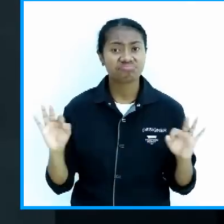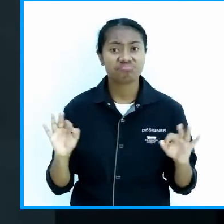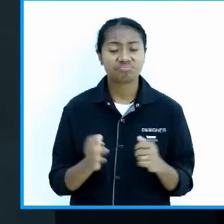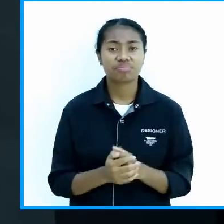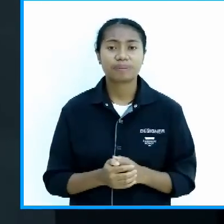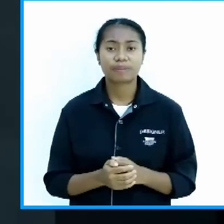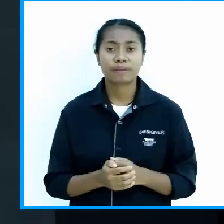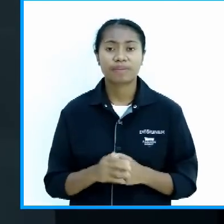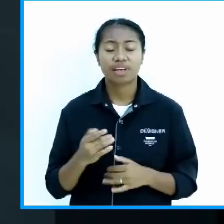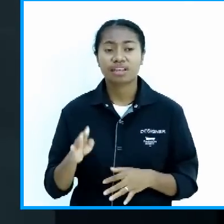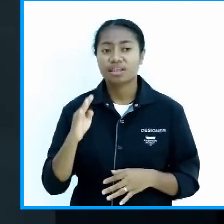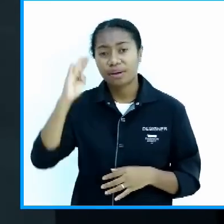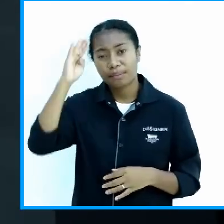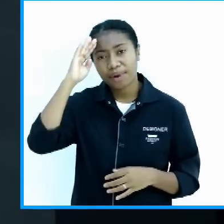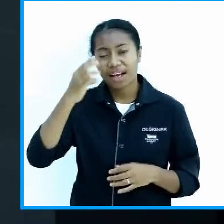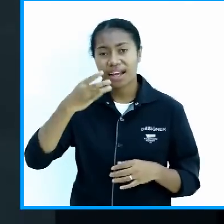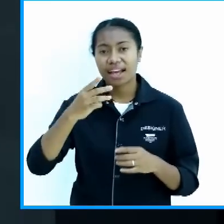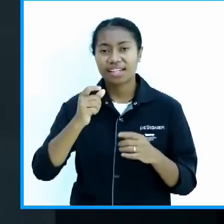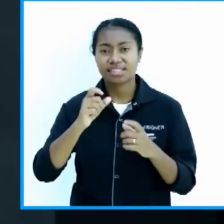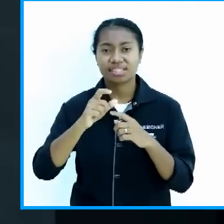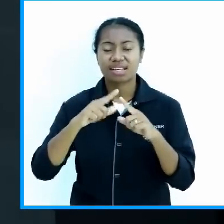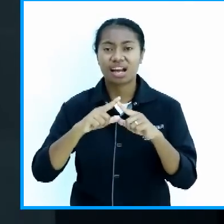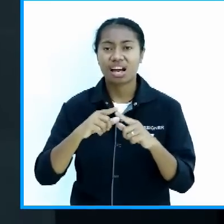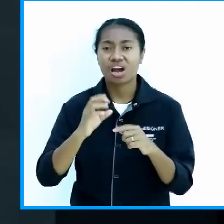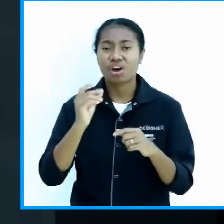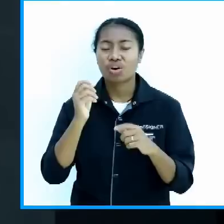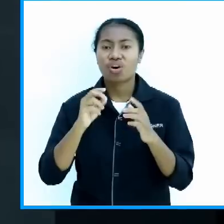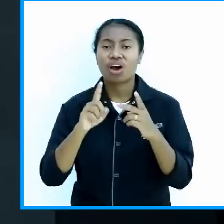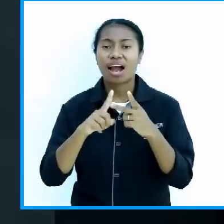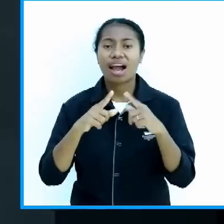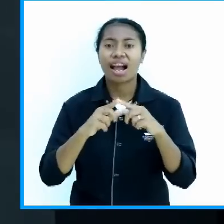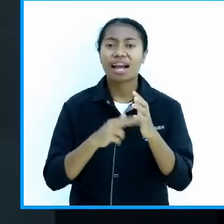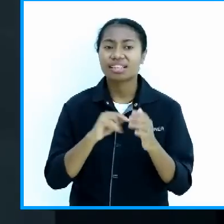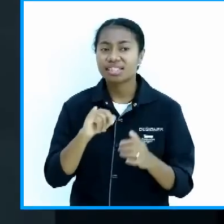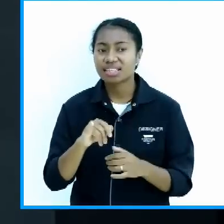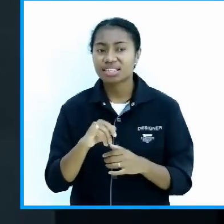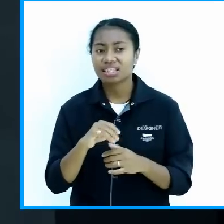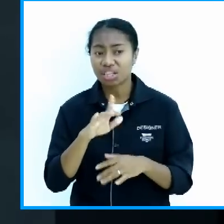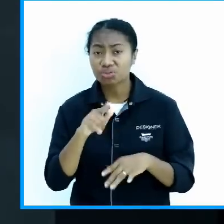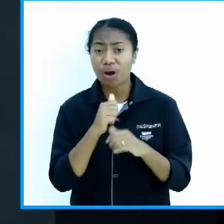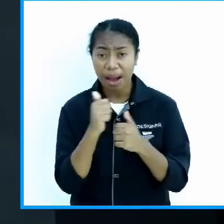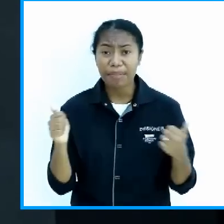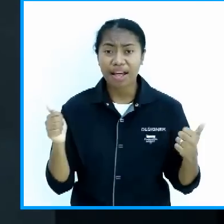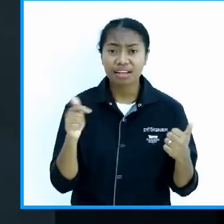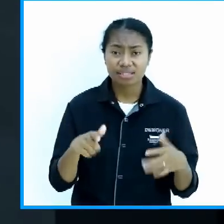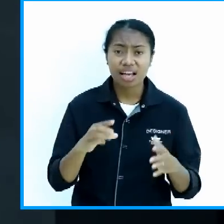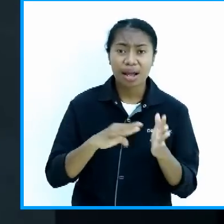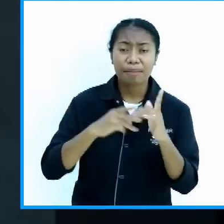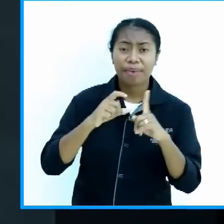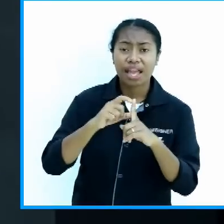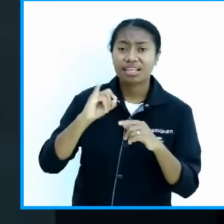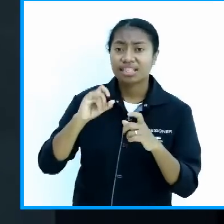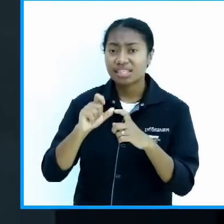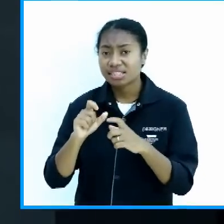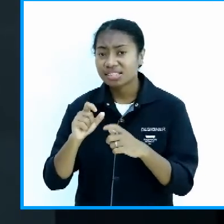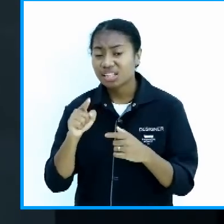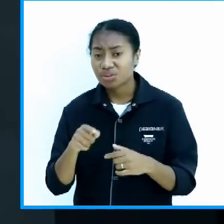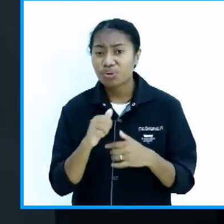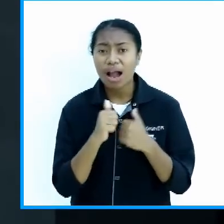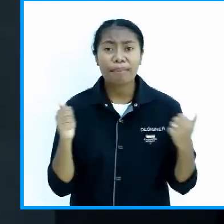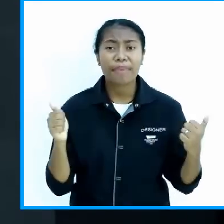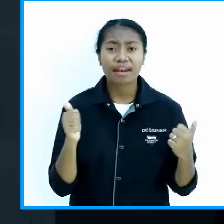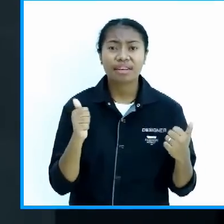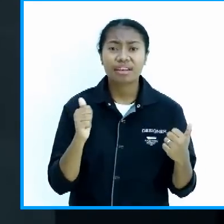Jadi tadi Pak Esra bahas dari segi rohani aman, sekarang dari segi medis aman. Ingat ya, ini yang melakukan uji klinis ini